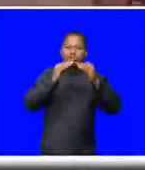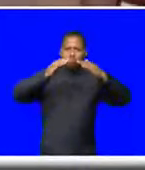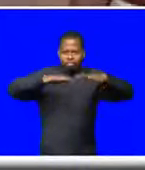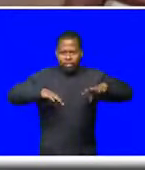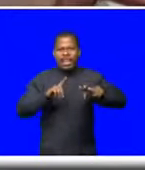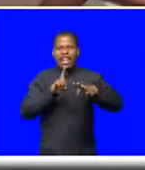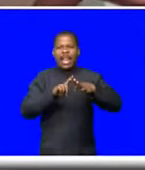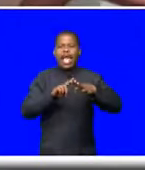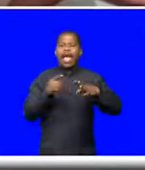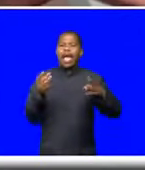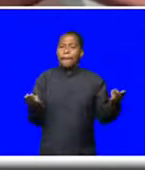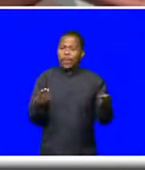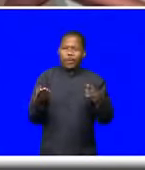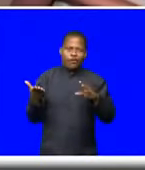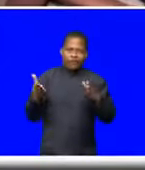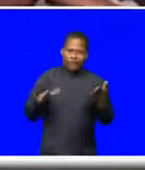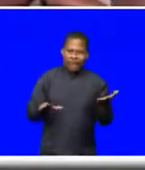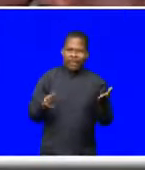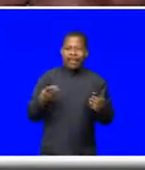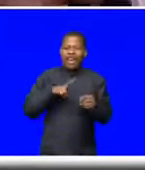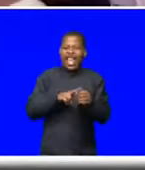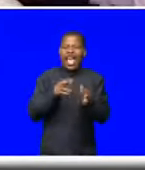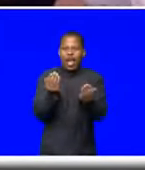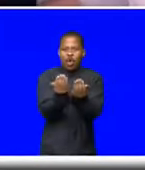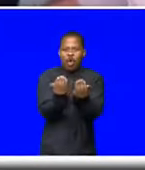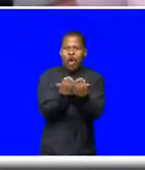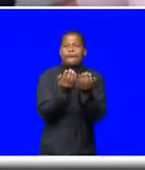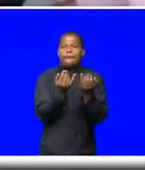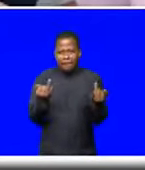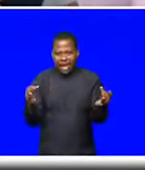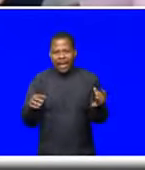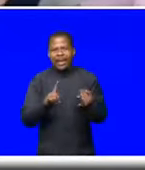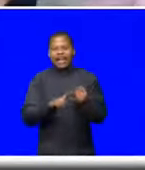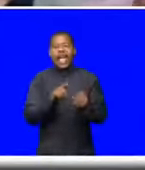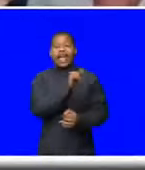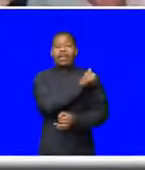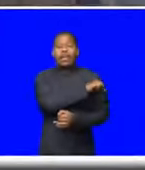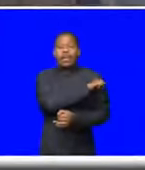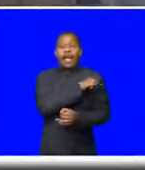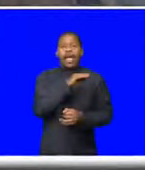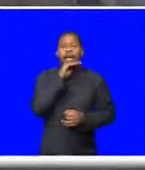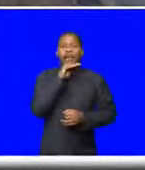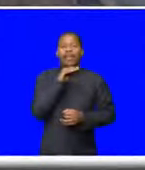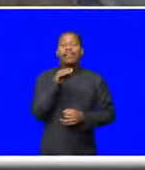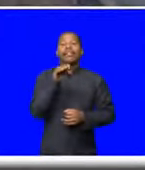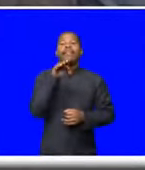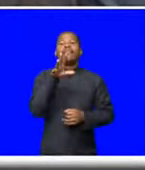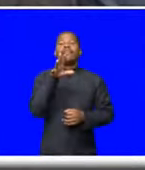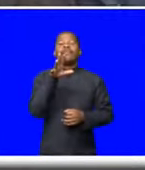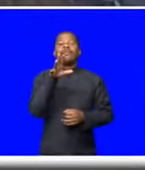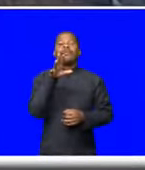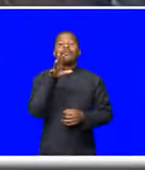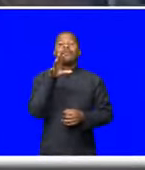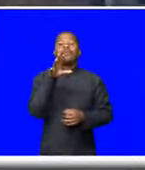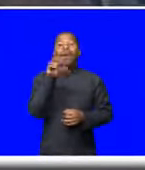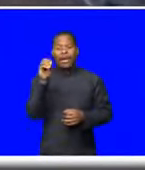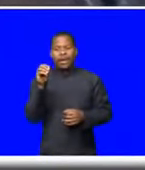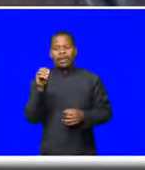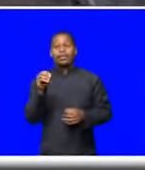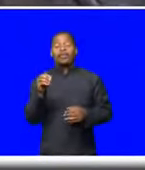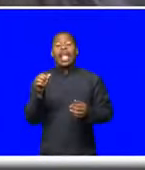na imphefumulo yabo. Linyeni letikolwa netibhedlela tilinganiselwa emakhulu lasihlanu kulesifunza tilimele